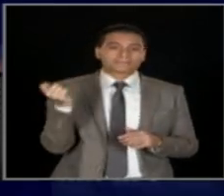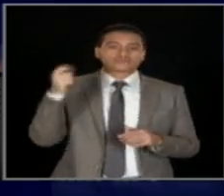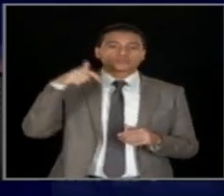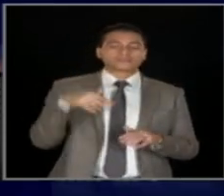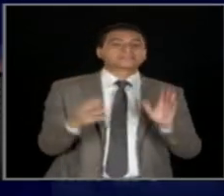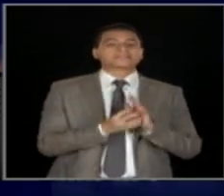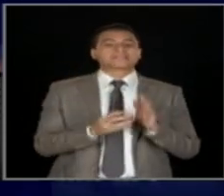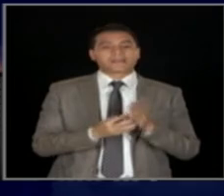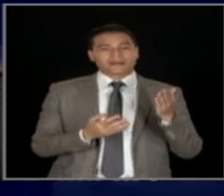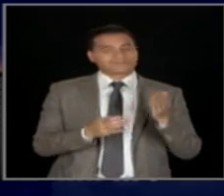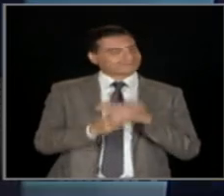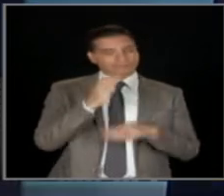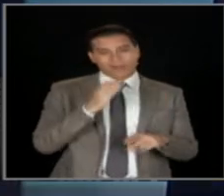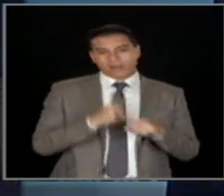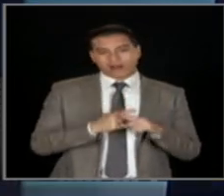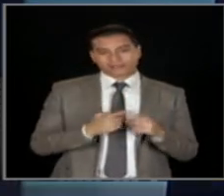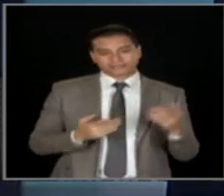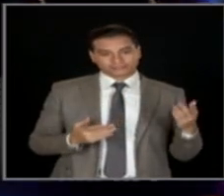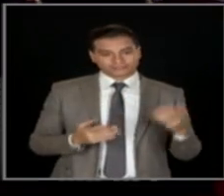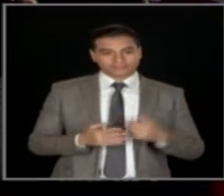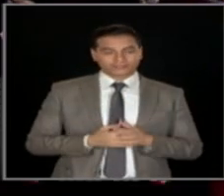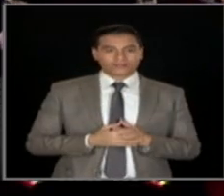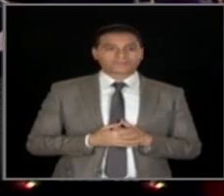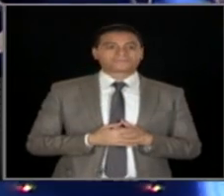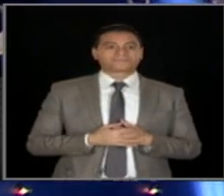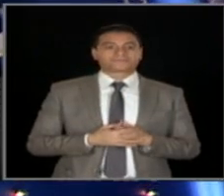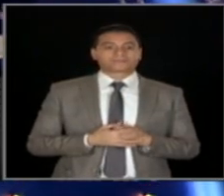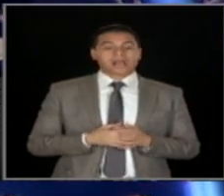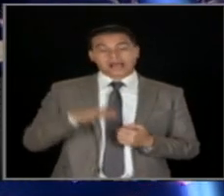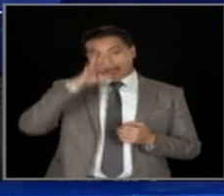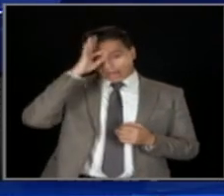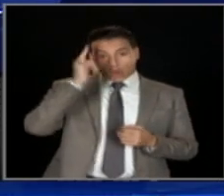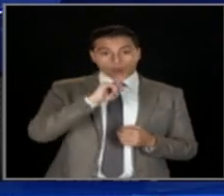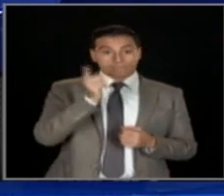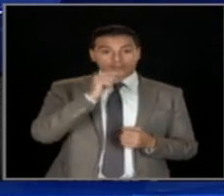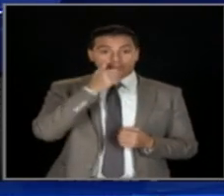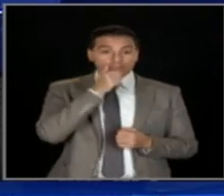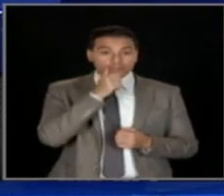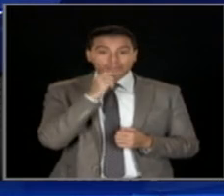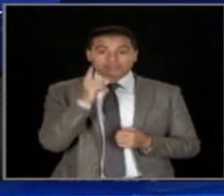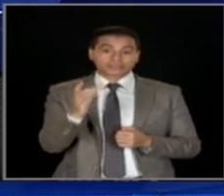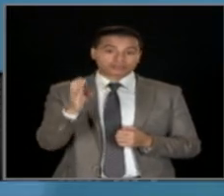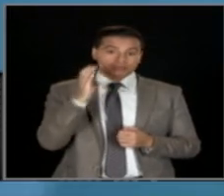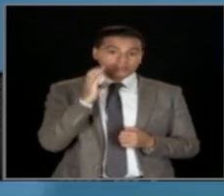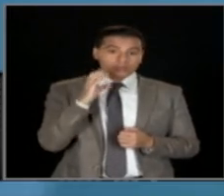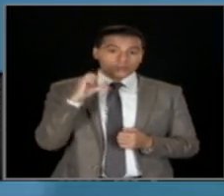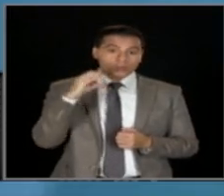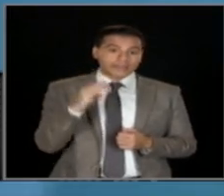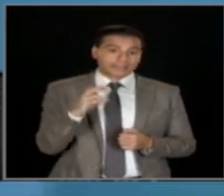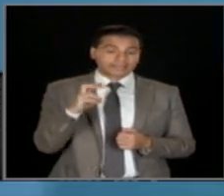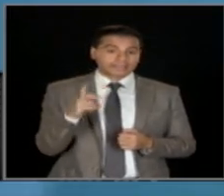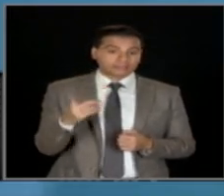2565 جامعة. إجابة خاطئة. لو مش الصين هتبقى ايه يا وجيه؟ من